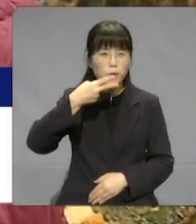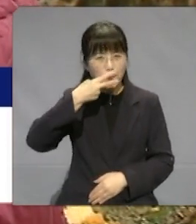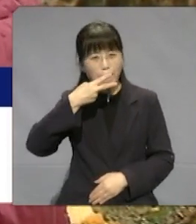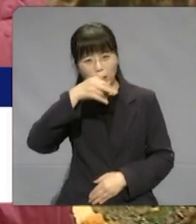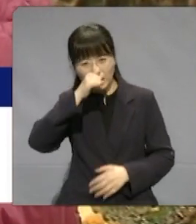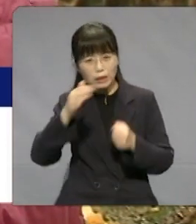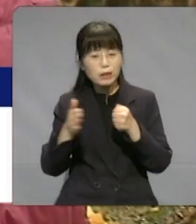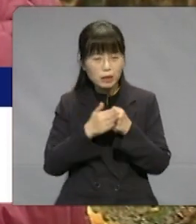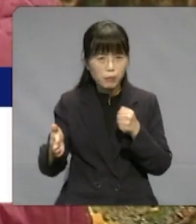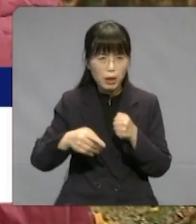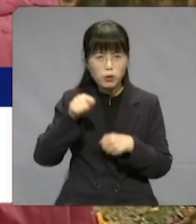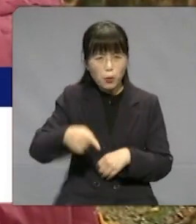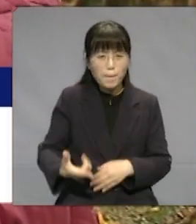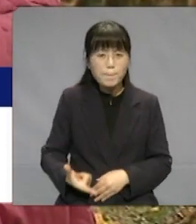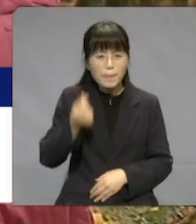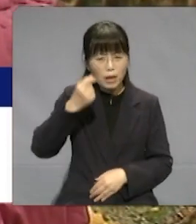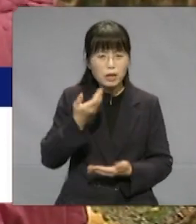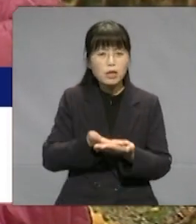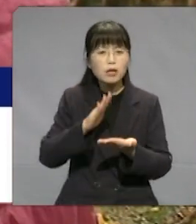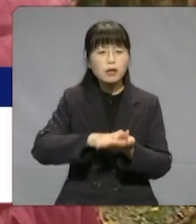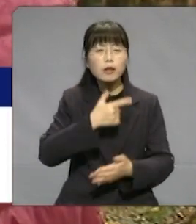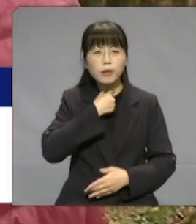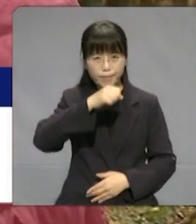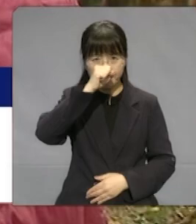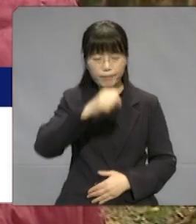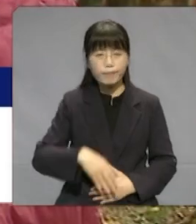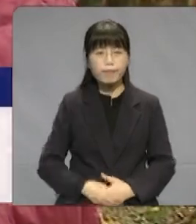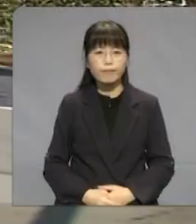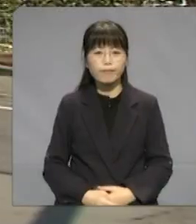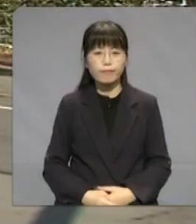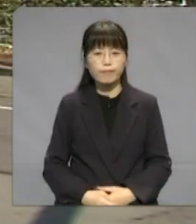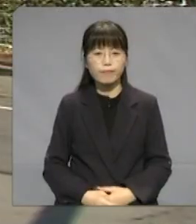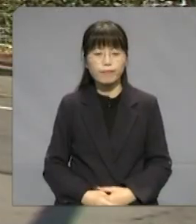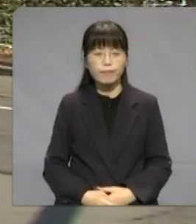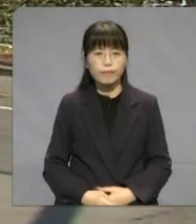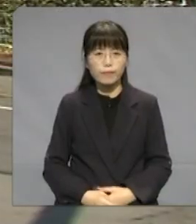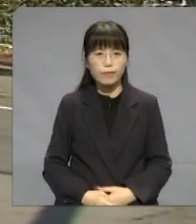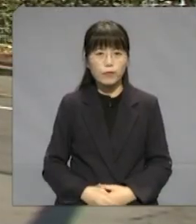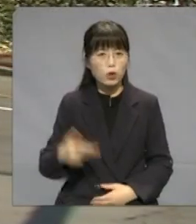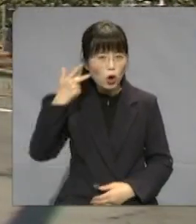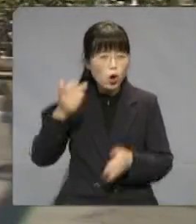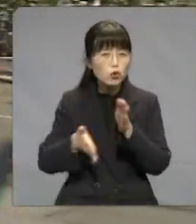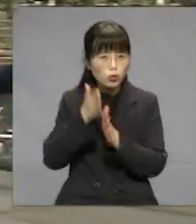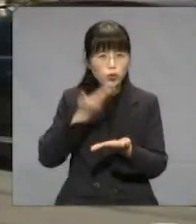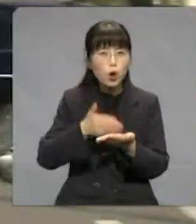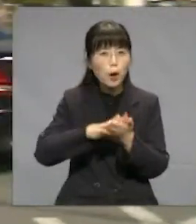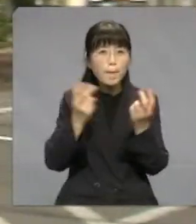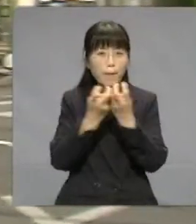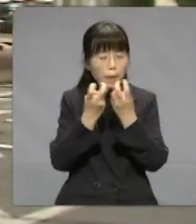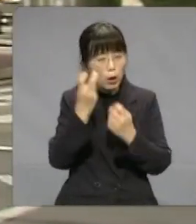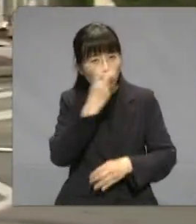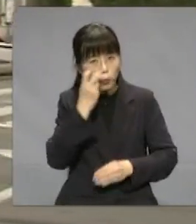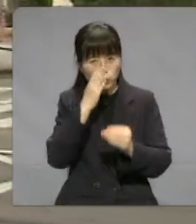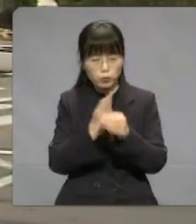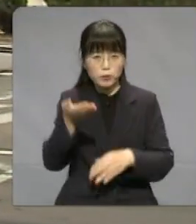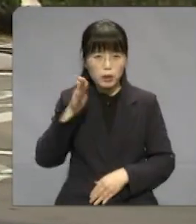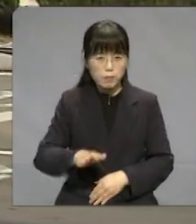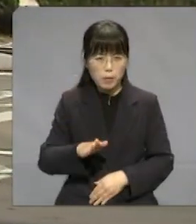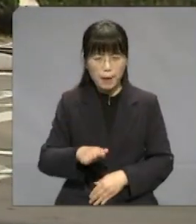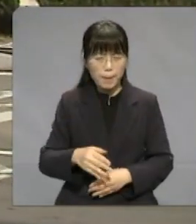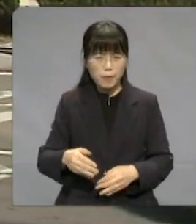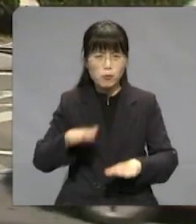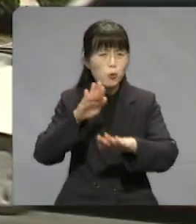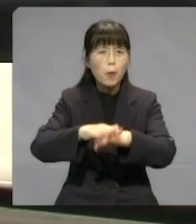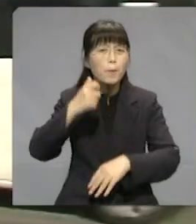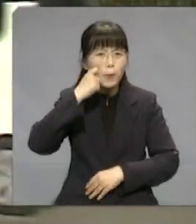피고 하니까 여기 좀 빨리 정비가 됐으면 좋겠어요. 여주시는 정비 방안을 검토 중이지만 섣불리